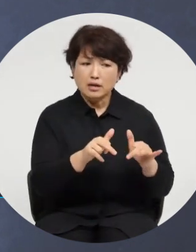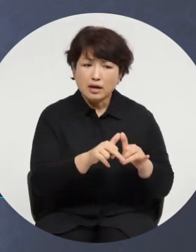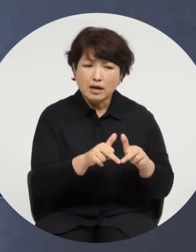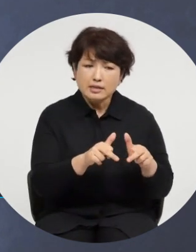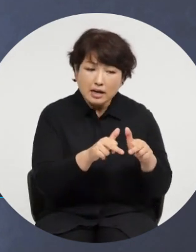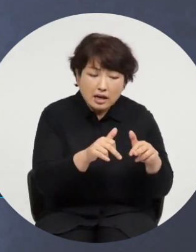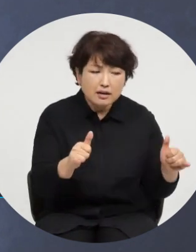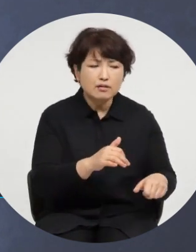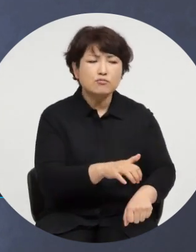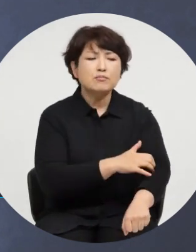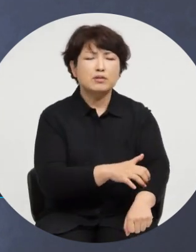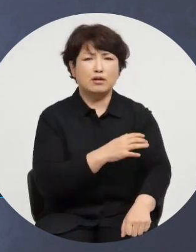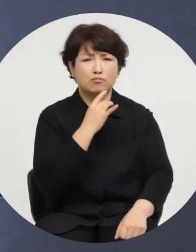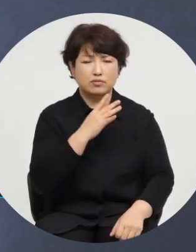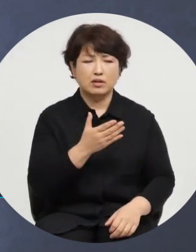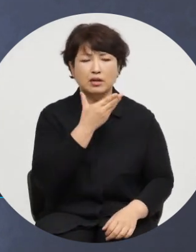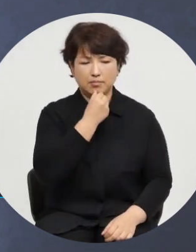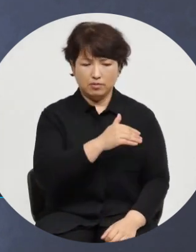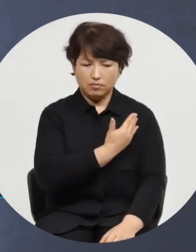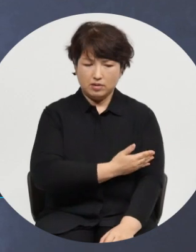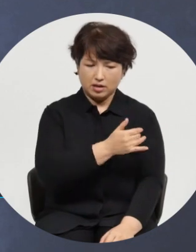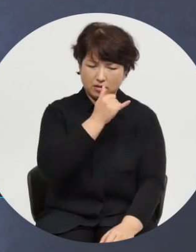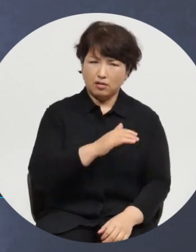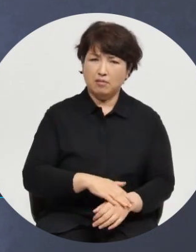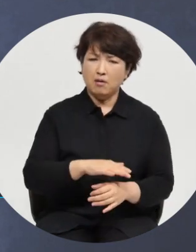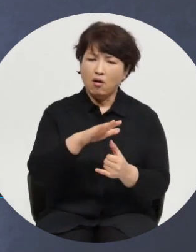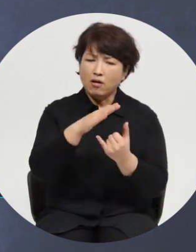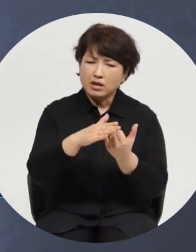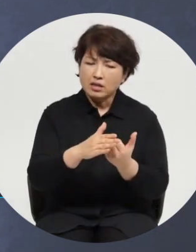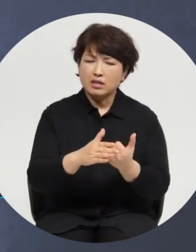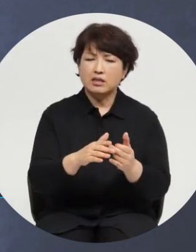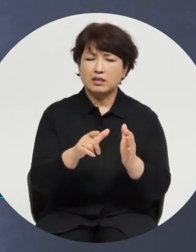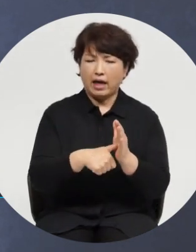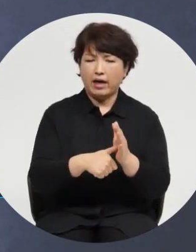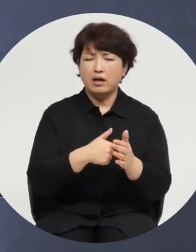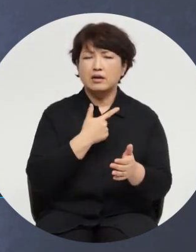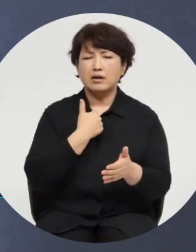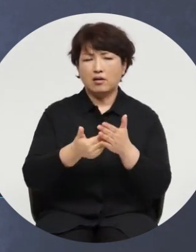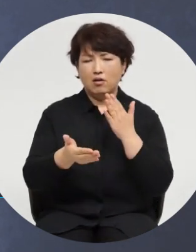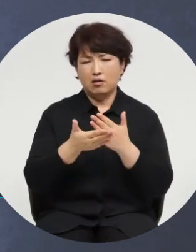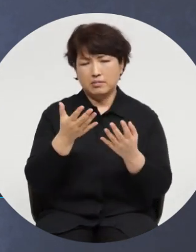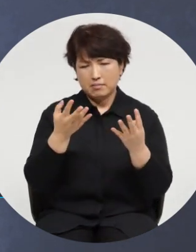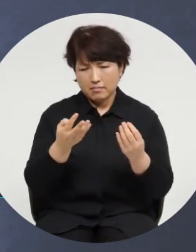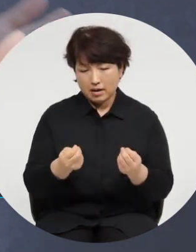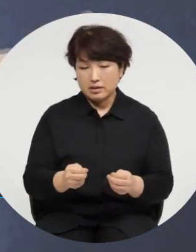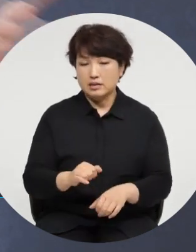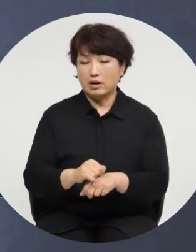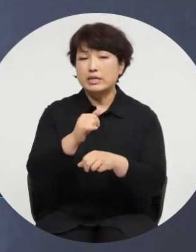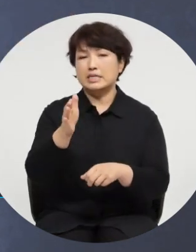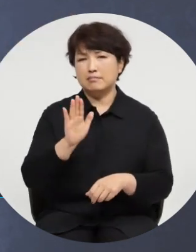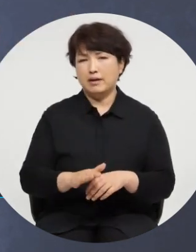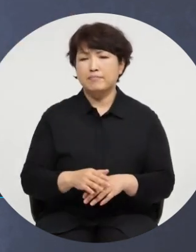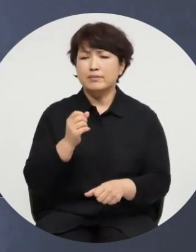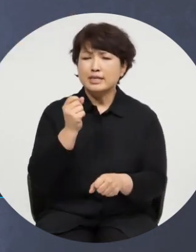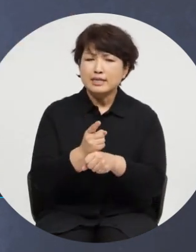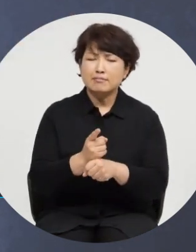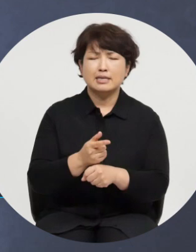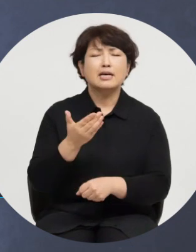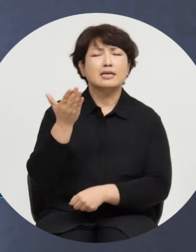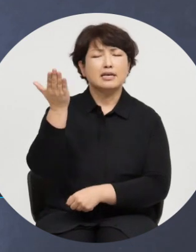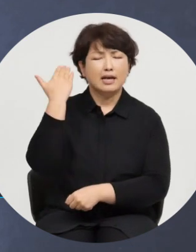뿐이지 그도 어 행복하게 살 권리가 있고 우리가 어릴 때 뭐 이런저런 경험을 했다